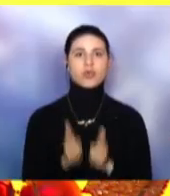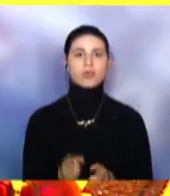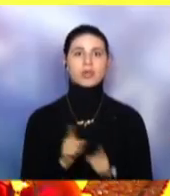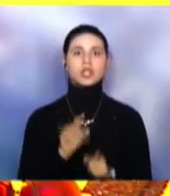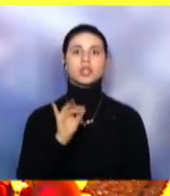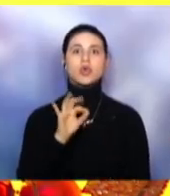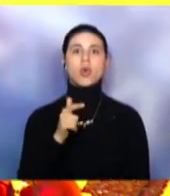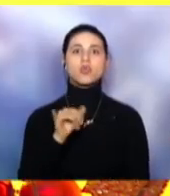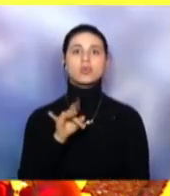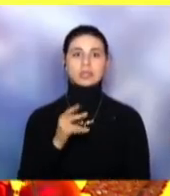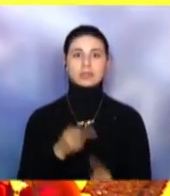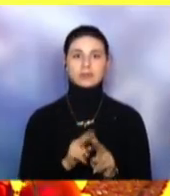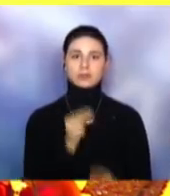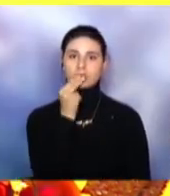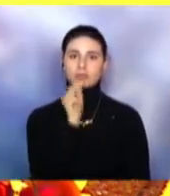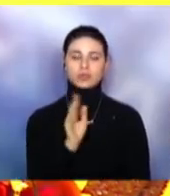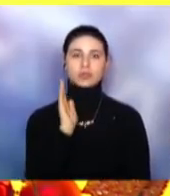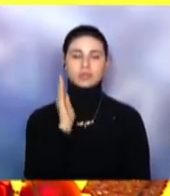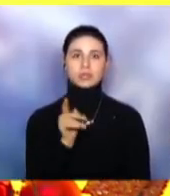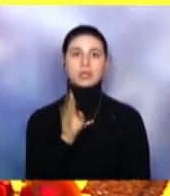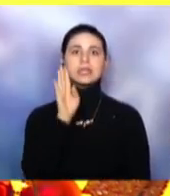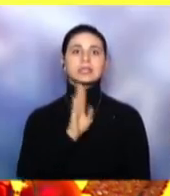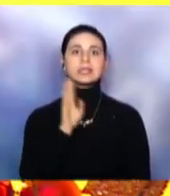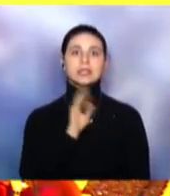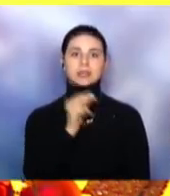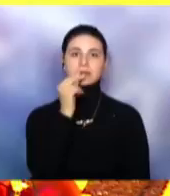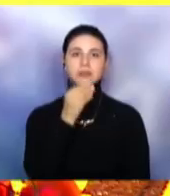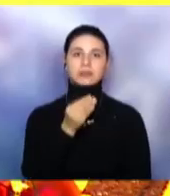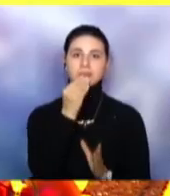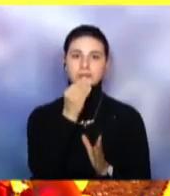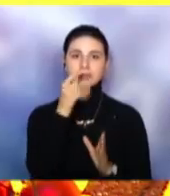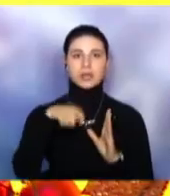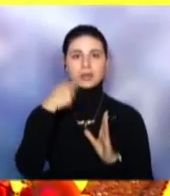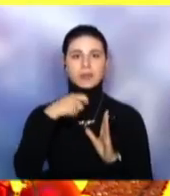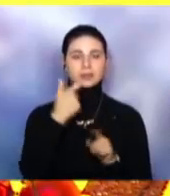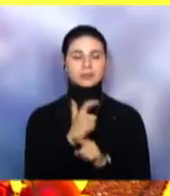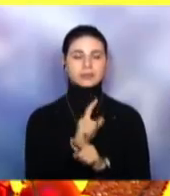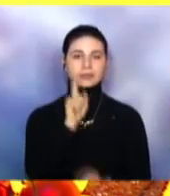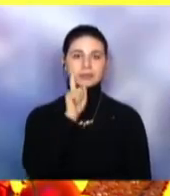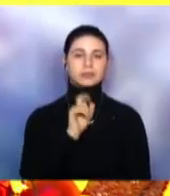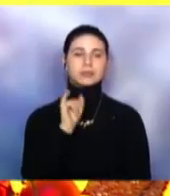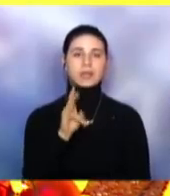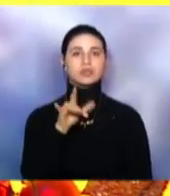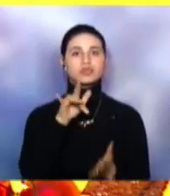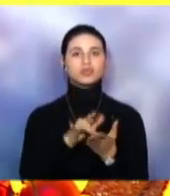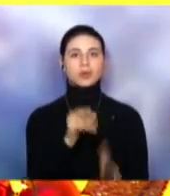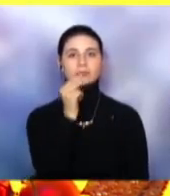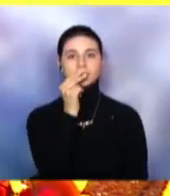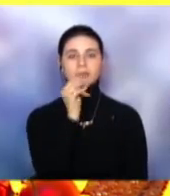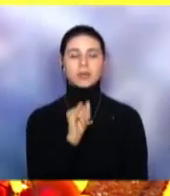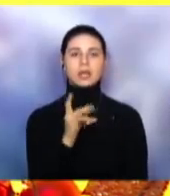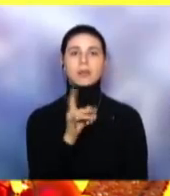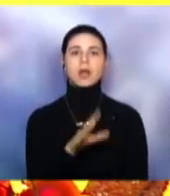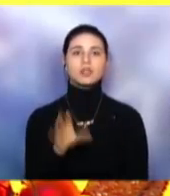ნატურალური იოგურტი. ეს იქნება საუკეთესო საშუალება დილით საუზმეს გამოიყენოთ, ან ხემსად გამოიყენოთ, ან